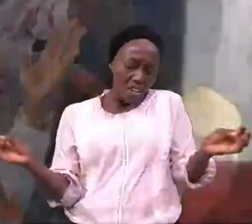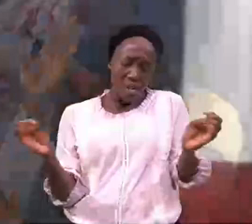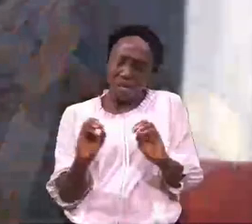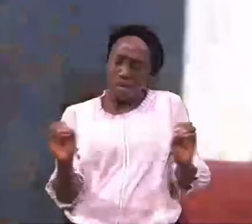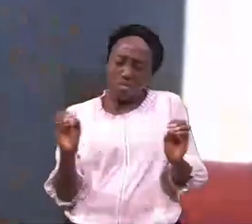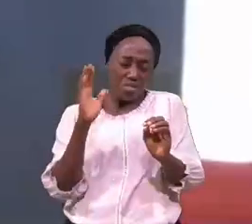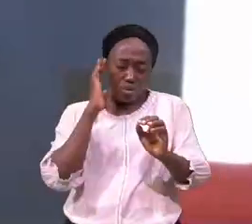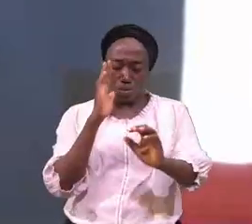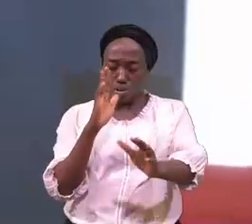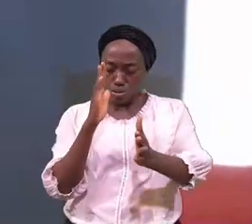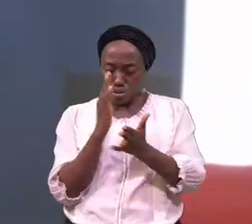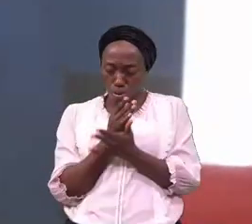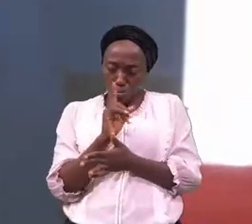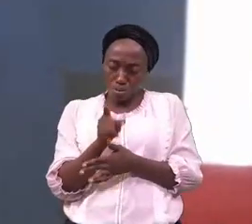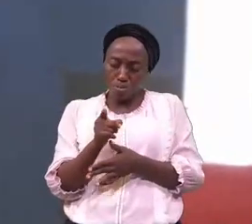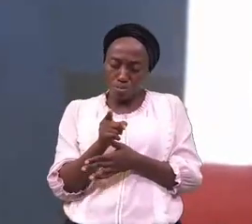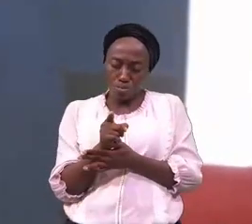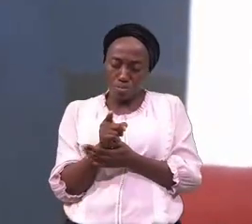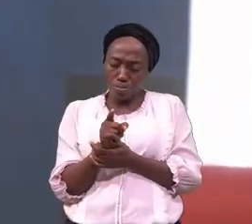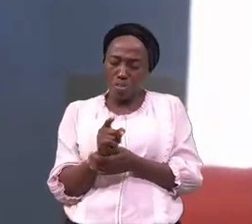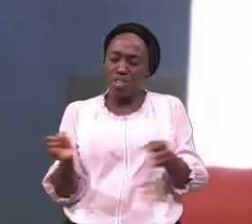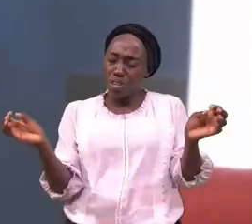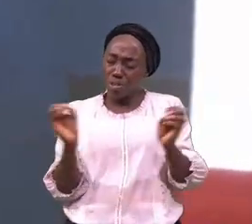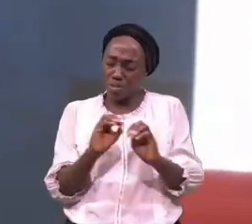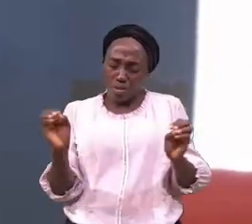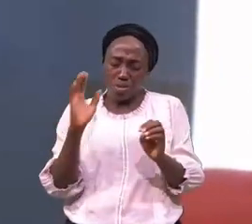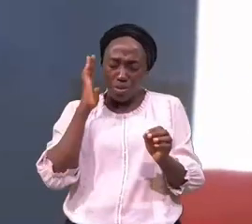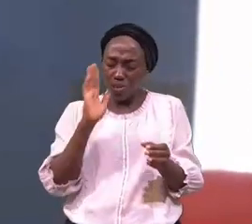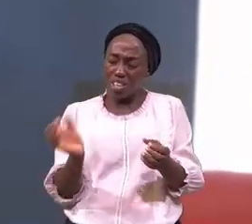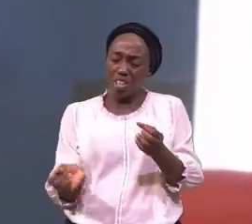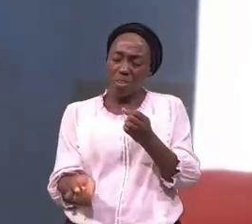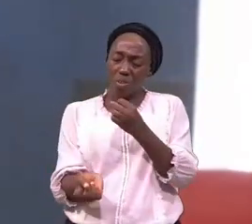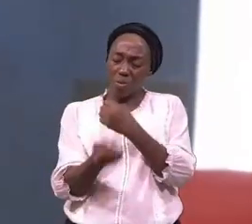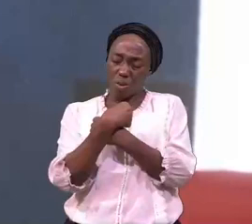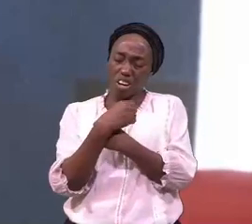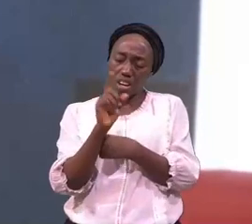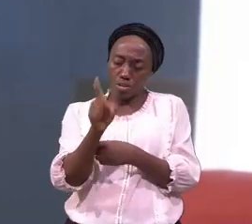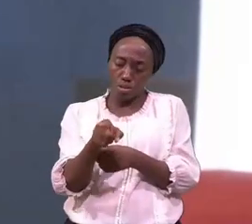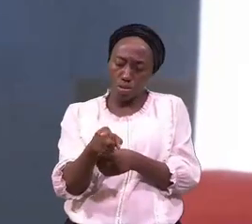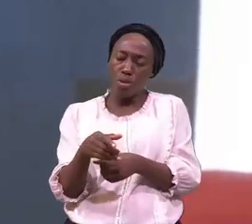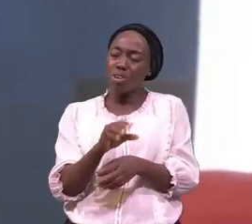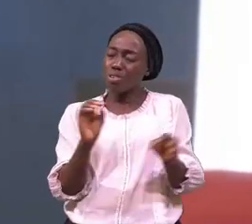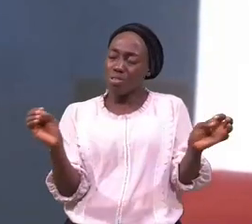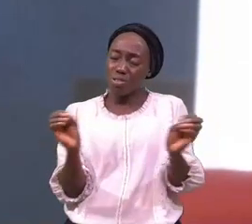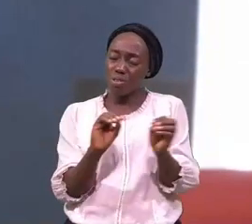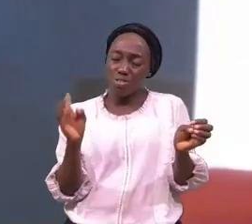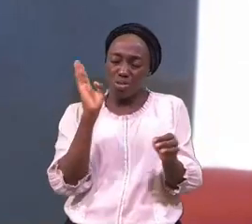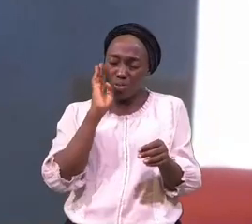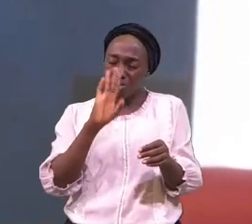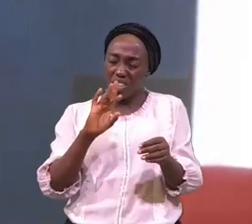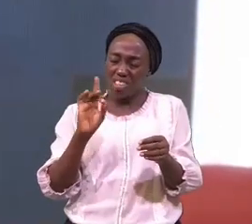Rien ne pourra t'arrêter. Rien ne pourra te conquérir. Rien ne pourra te